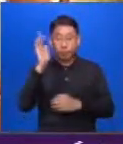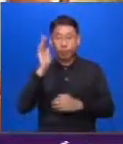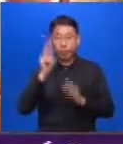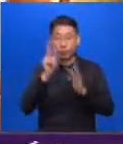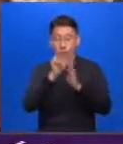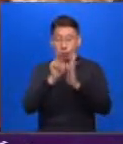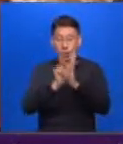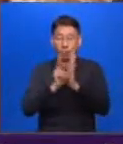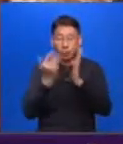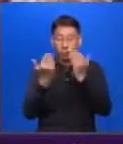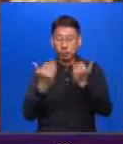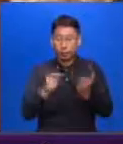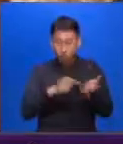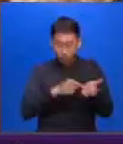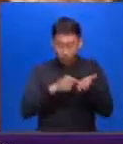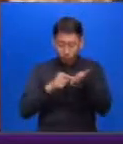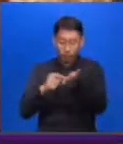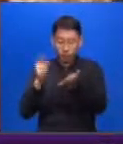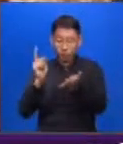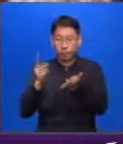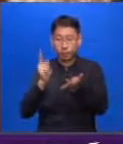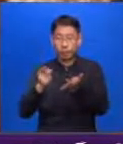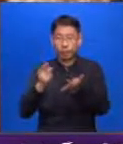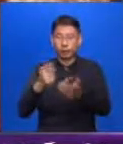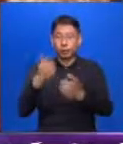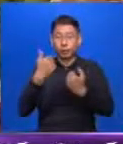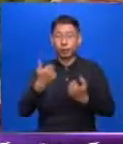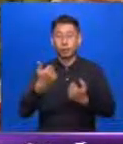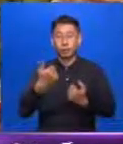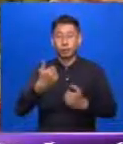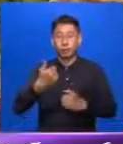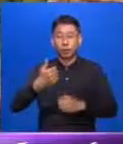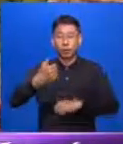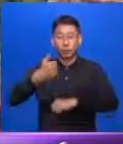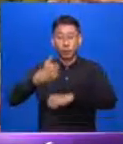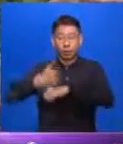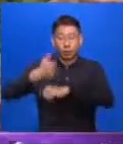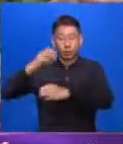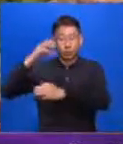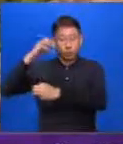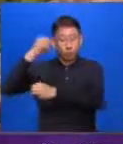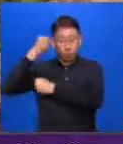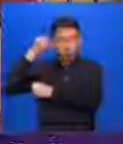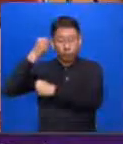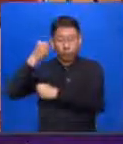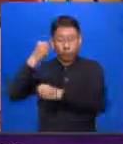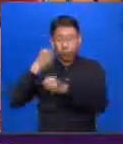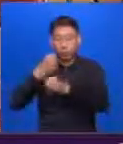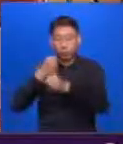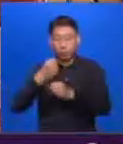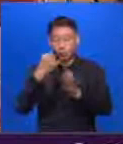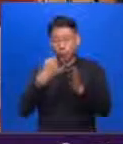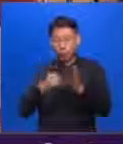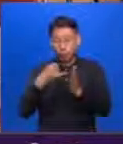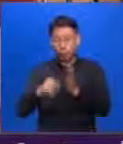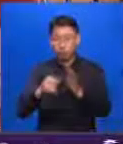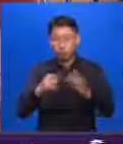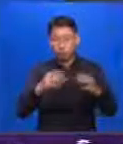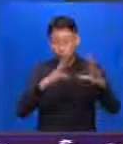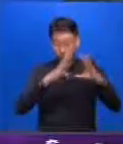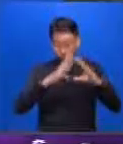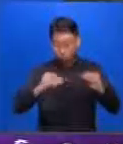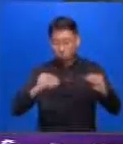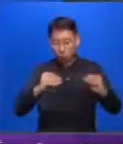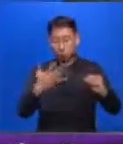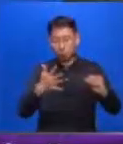โดยจะนำเสนอข้อเท็จจริงที่แกนนำกปปส.ได้ร่วมกันกระทำความผิดอย่างต่อเนื่องติดต่อไม่ได้ชุมนุมโดยสงบ